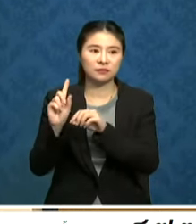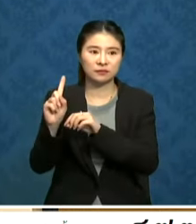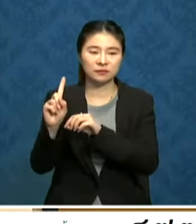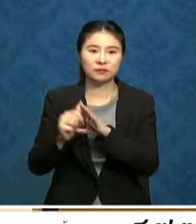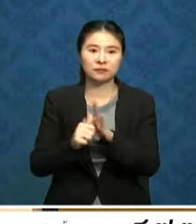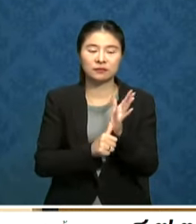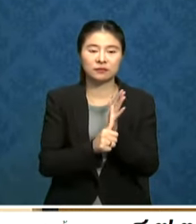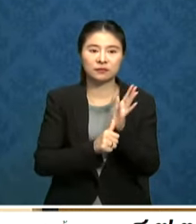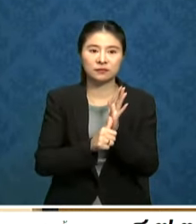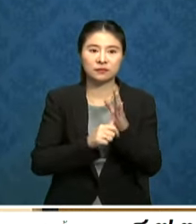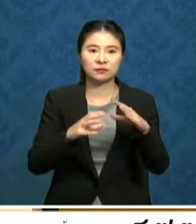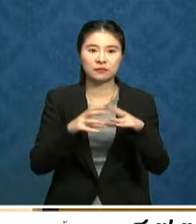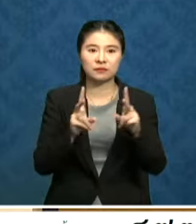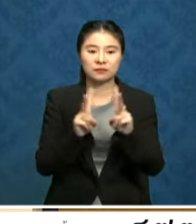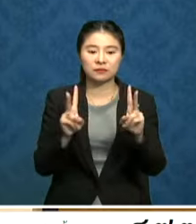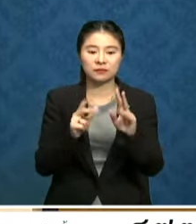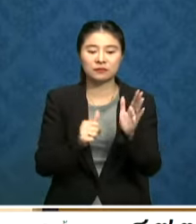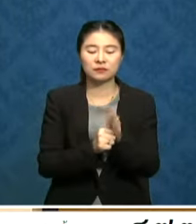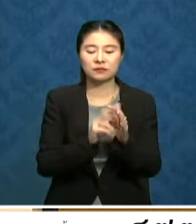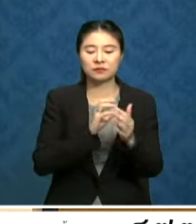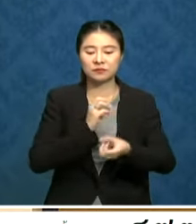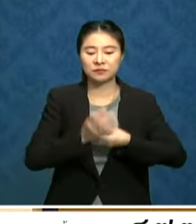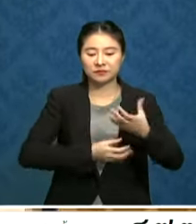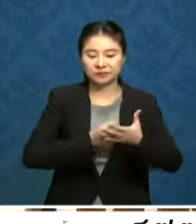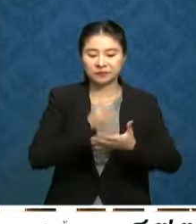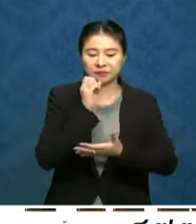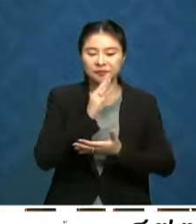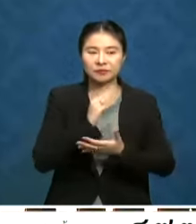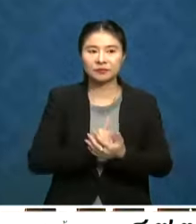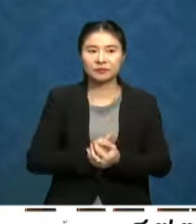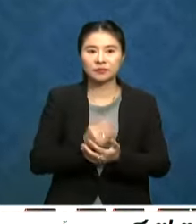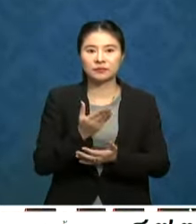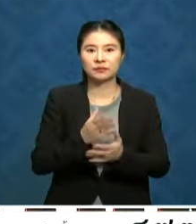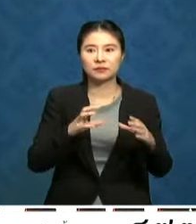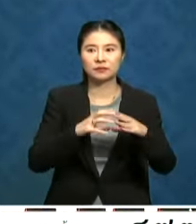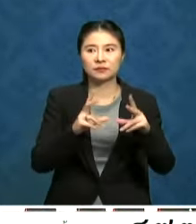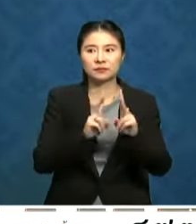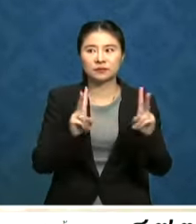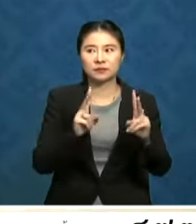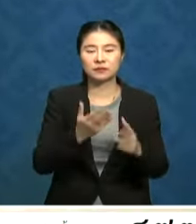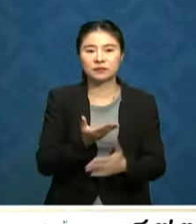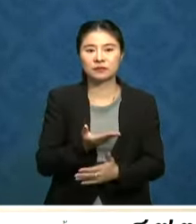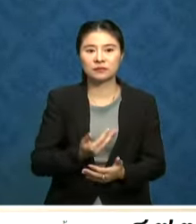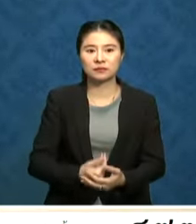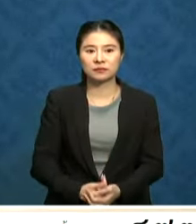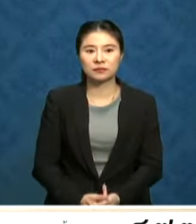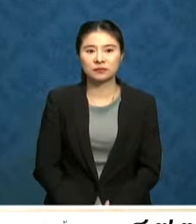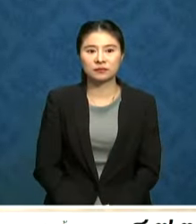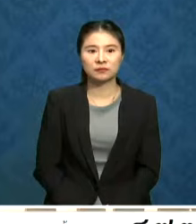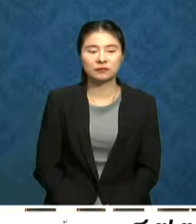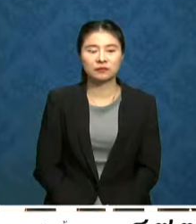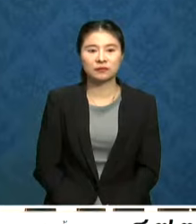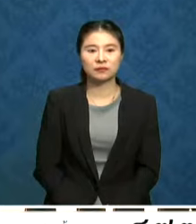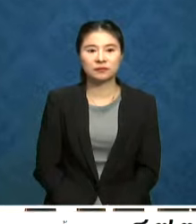การแก้ไขมีกรรมธิการขอสงวนความเห็น เชิญท่านกรรมธิการที่สงวนความเห็นครับท่านผลิต